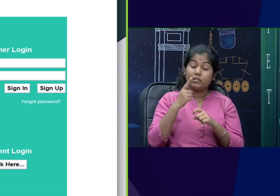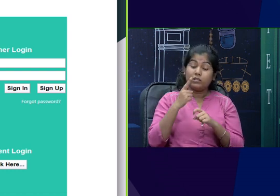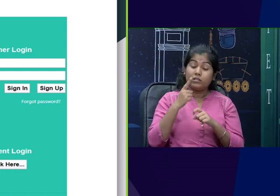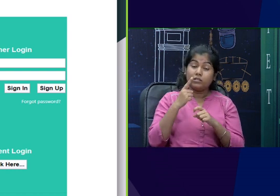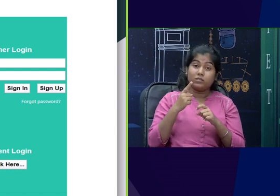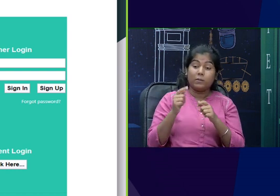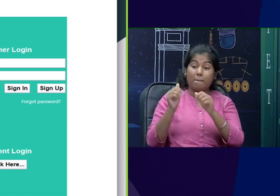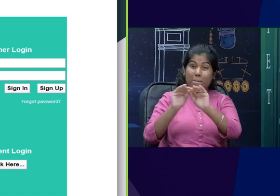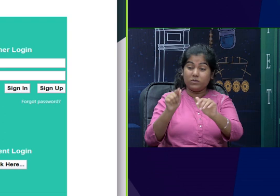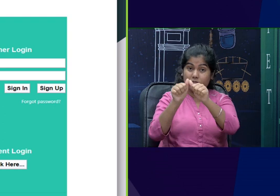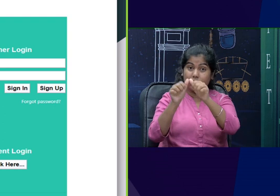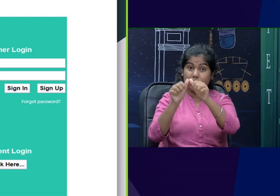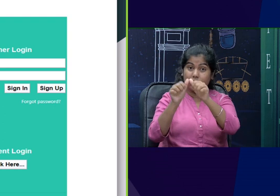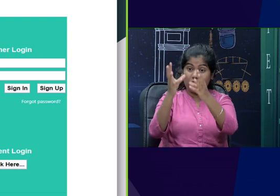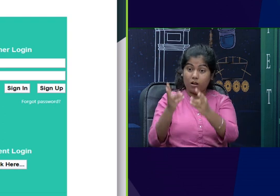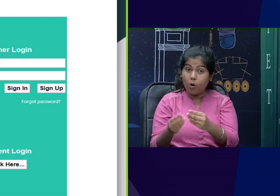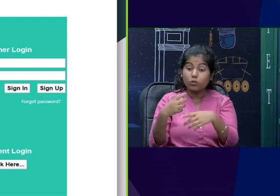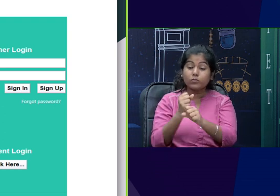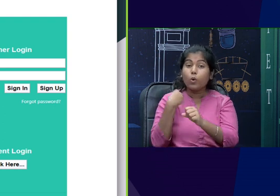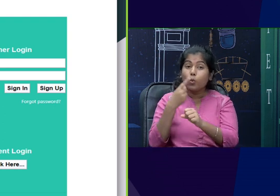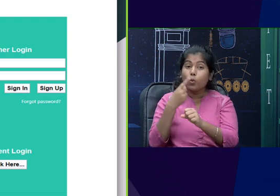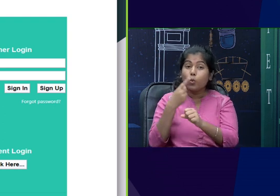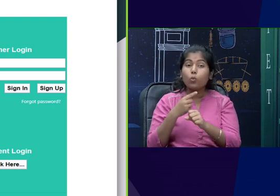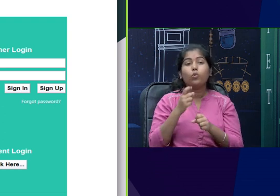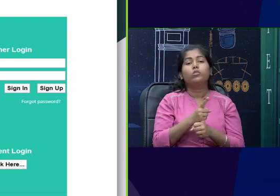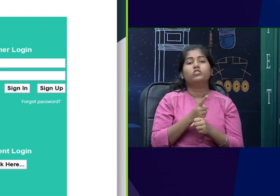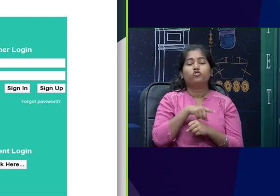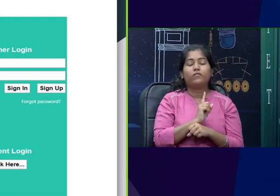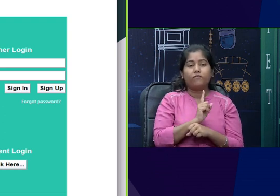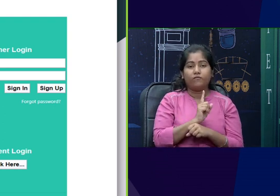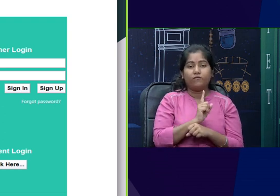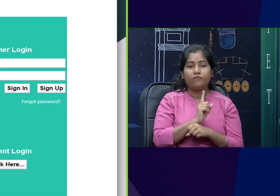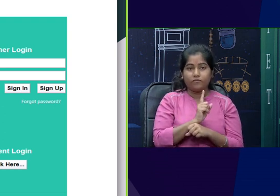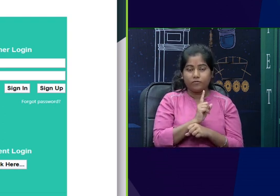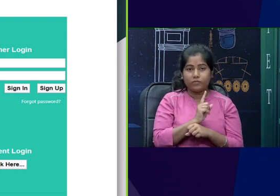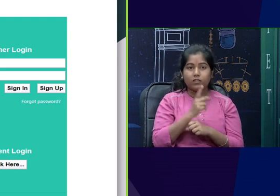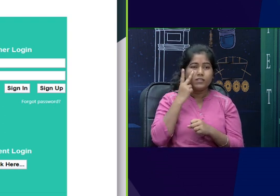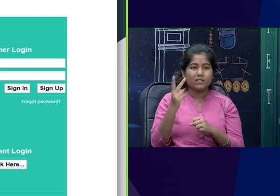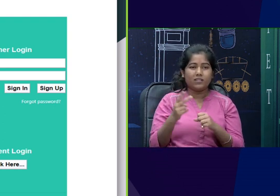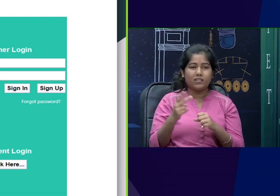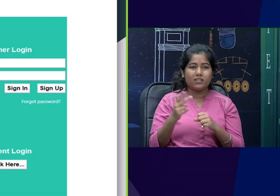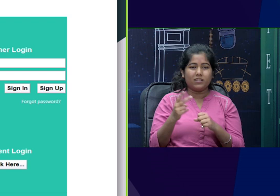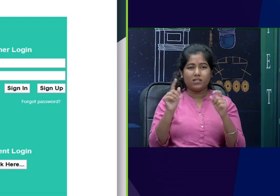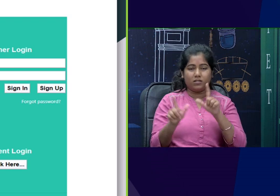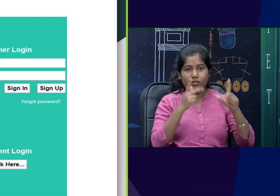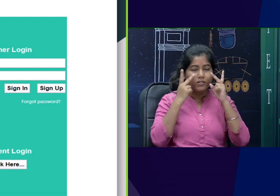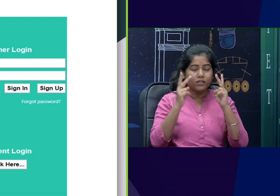अकाउंट क्रिएट करना होता है, ठीक है। और अगर आप स्लाइड में देख पा रहे होंगे, इसमें टीचर लॉगिन है, नीचे स्टूडेंट लॉगिन है, तो